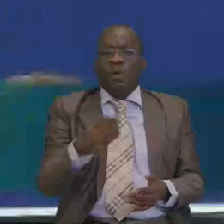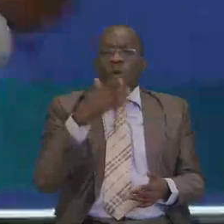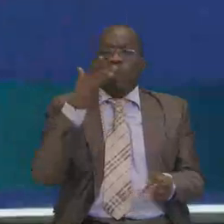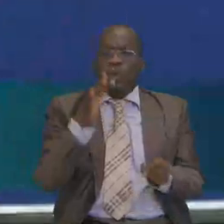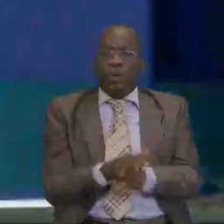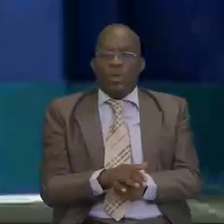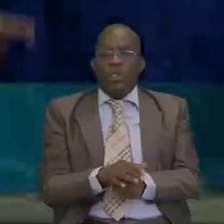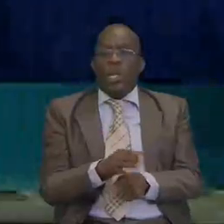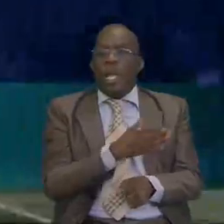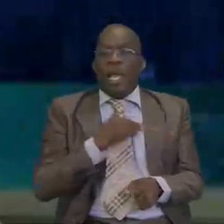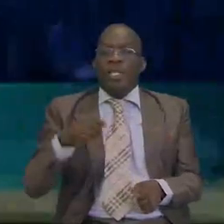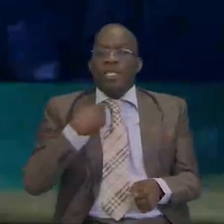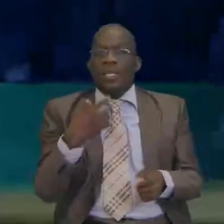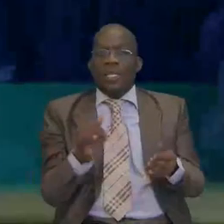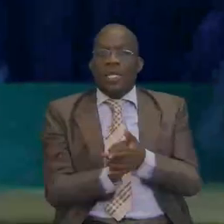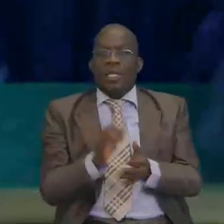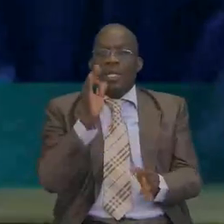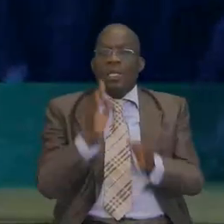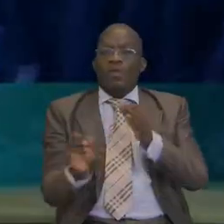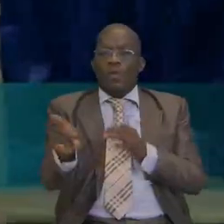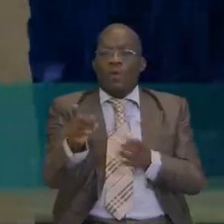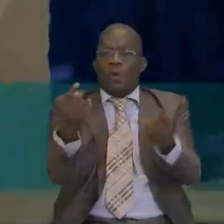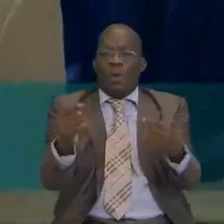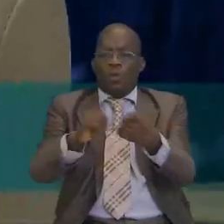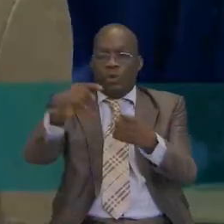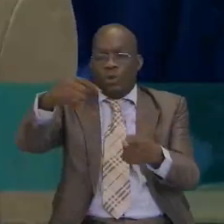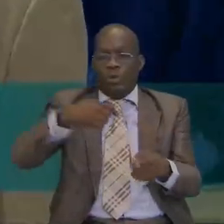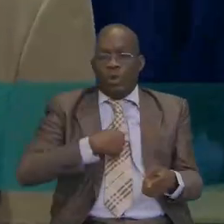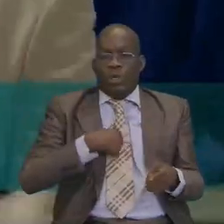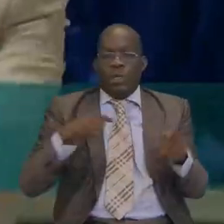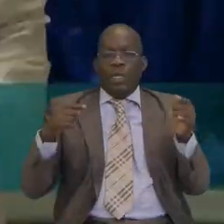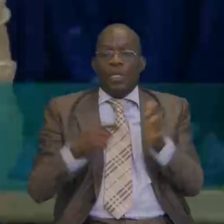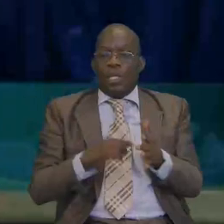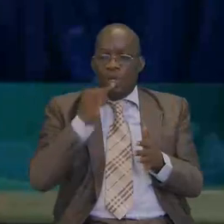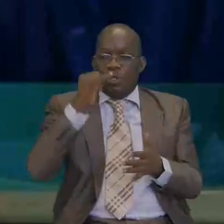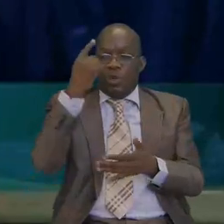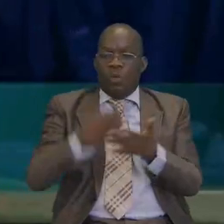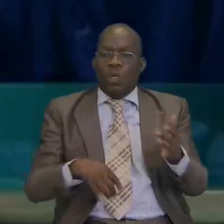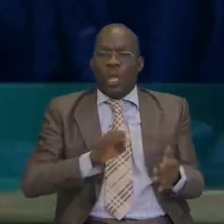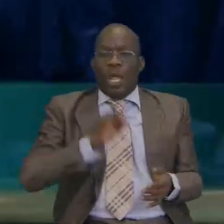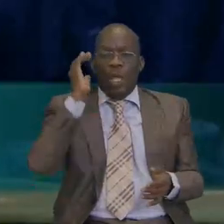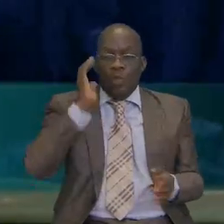dit, si tu viens à moi, voici ce que je ferai.